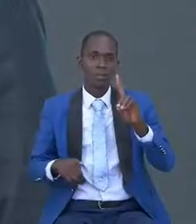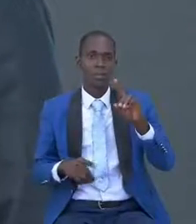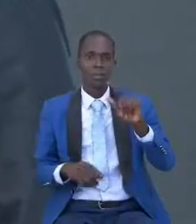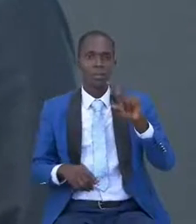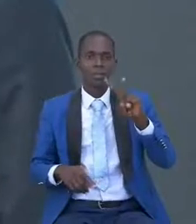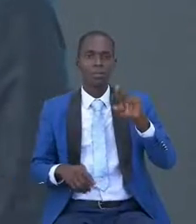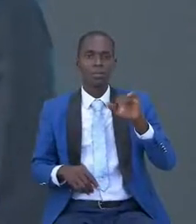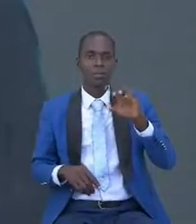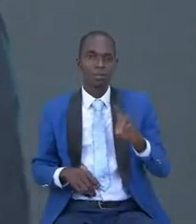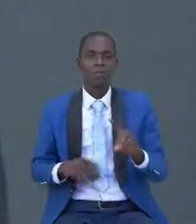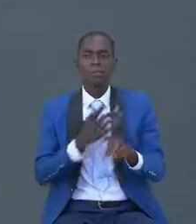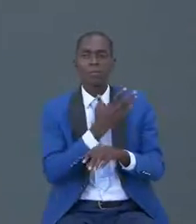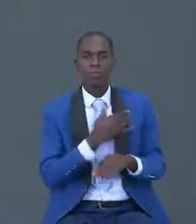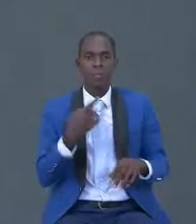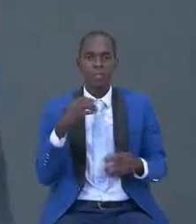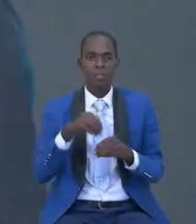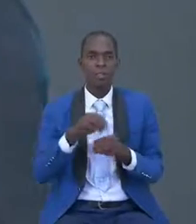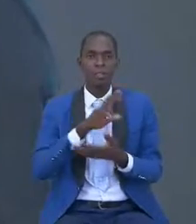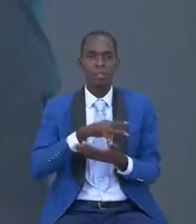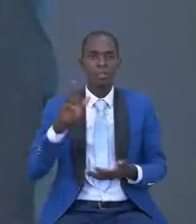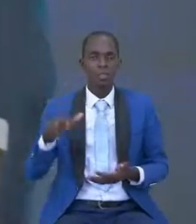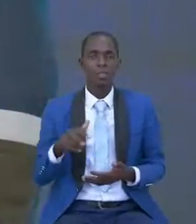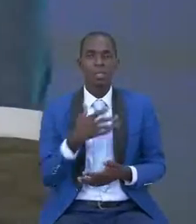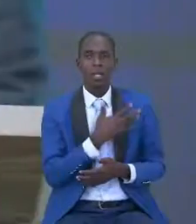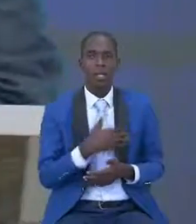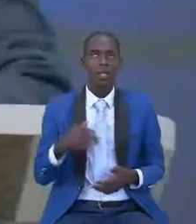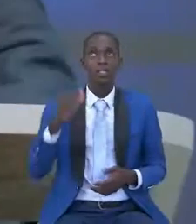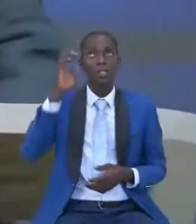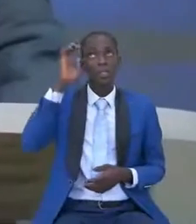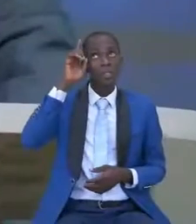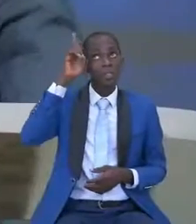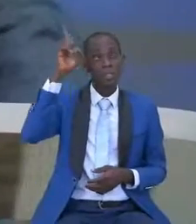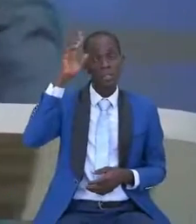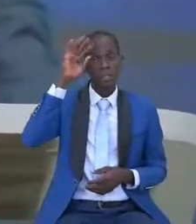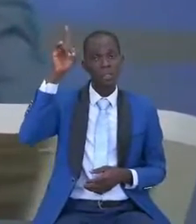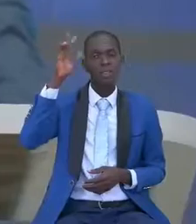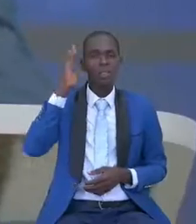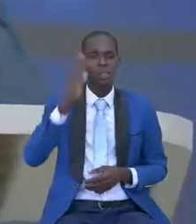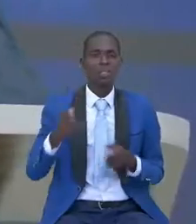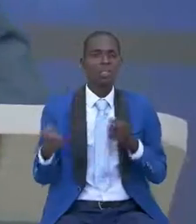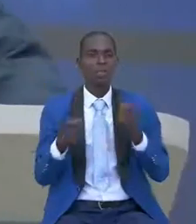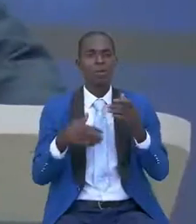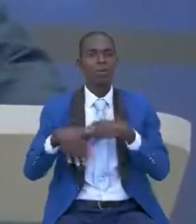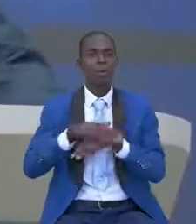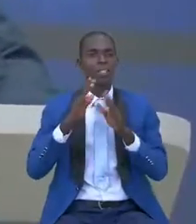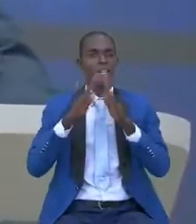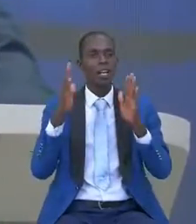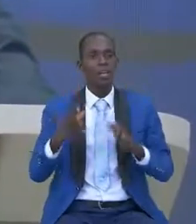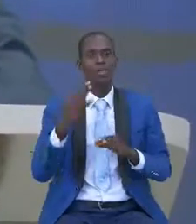régnera sur la maison de Jacob éternellement.